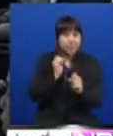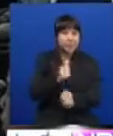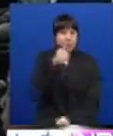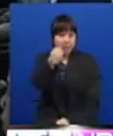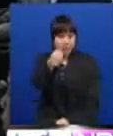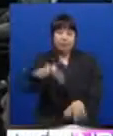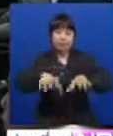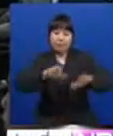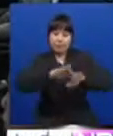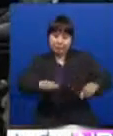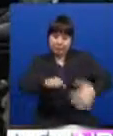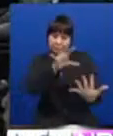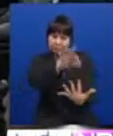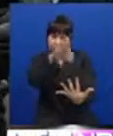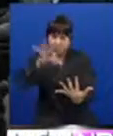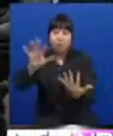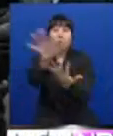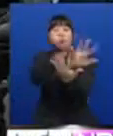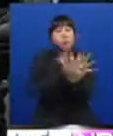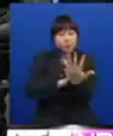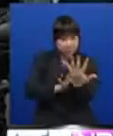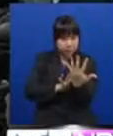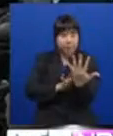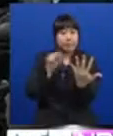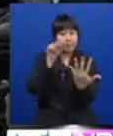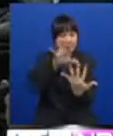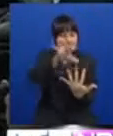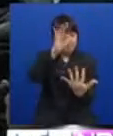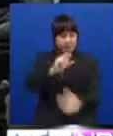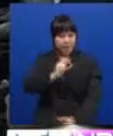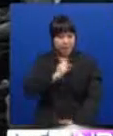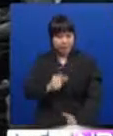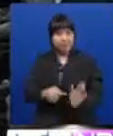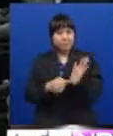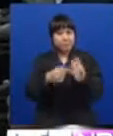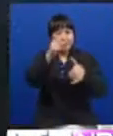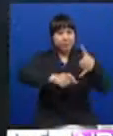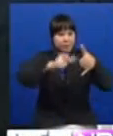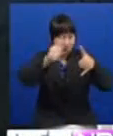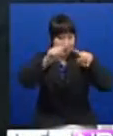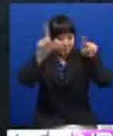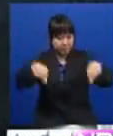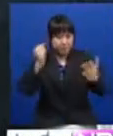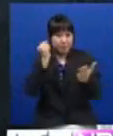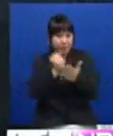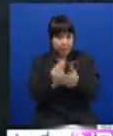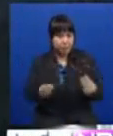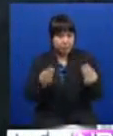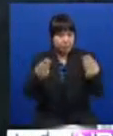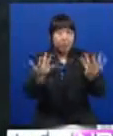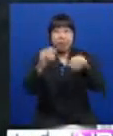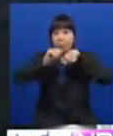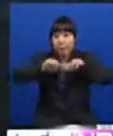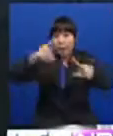เฉลิมพระเกียรติเพื่อคัดเลือกเยาวชนทั่วประเทศรับเข็มต้นแบบและใบประกาศเกียรติคุณประกาศผลการตัดสินเหมือนที่